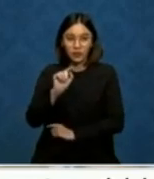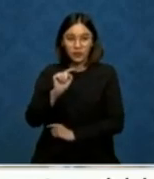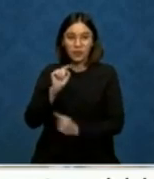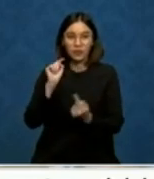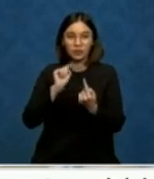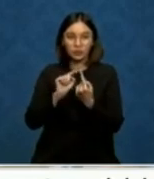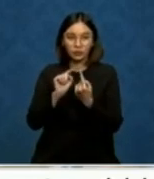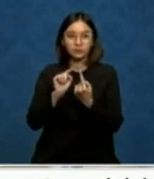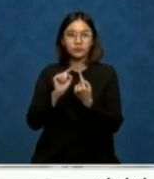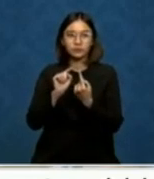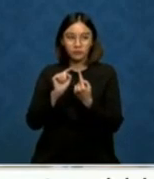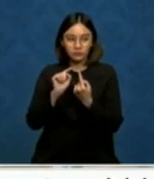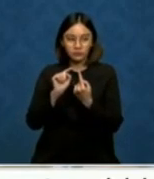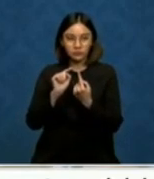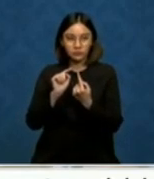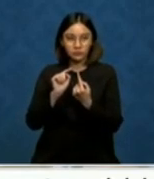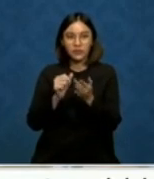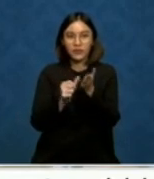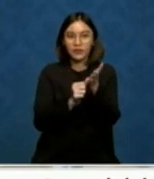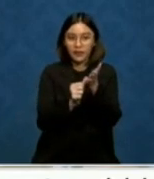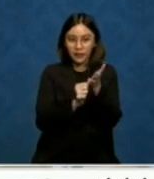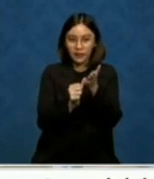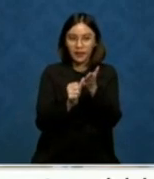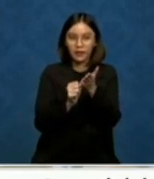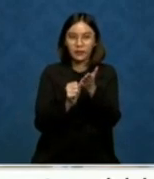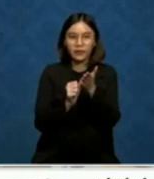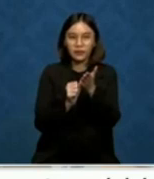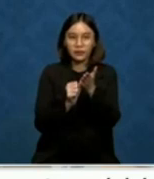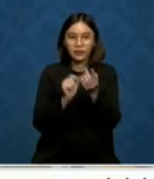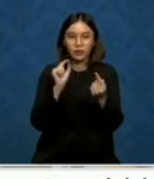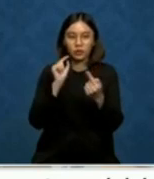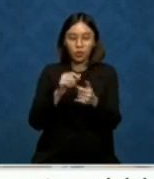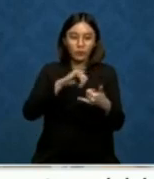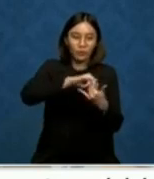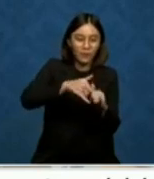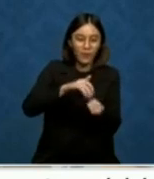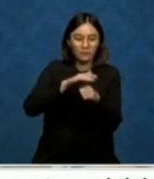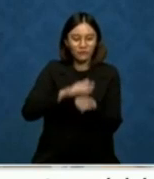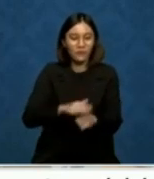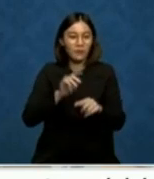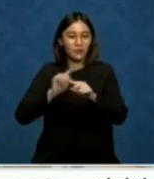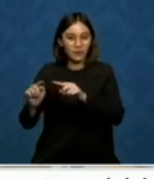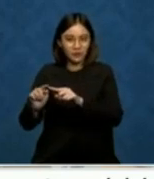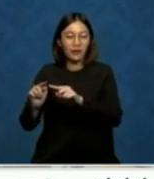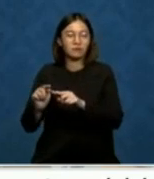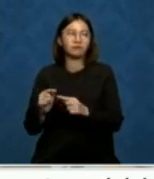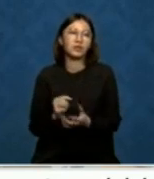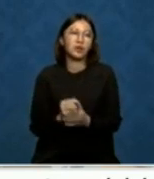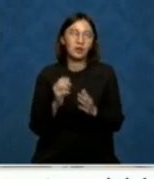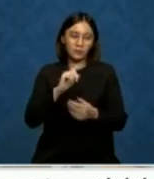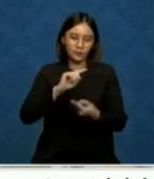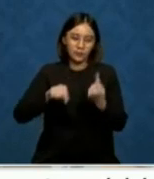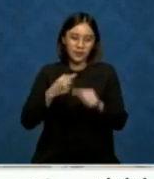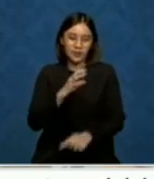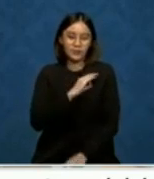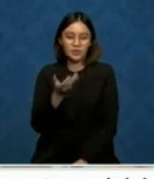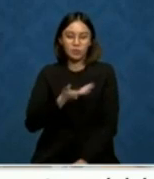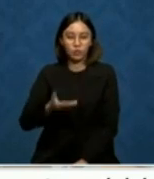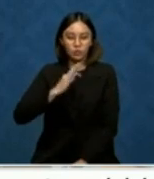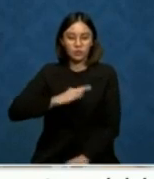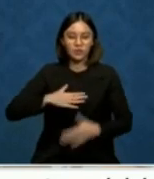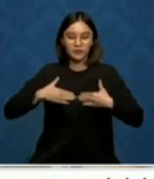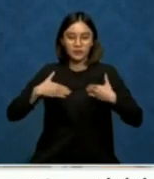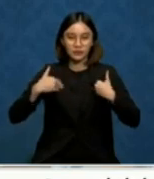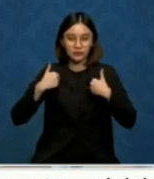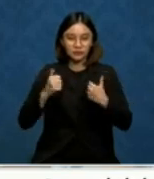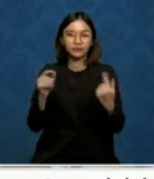ในส่วนของการแก้ไขบทบัญญัติคุกคามทางเพศนี้นะครับจะทำให้เพื่อนสมาชิกหลายคนอุ่นใจขึ้นนะครับสัง